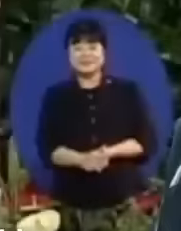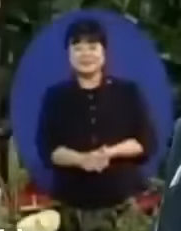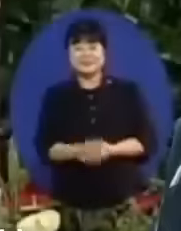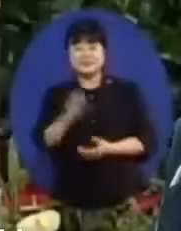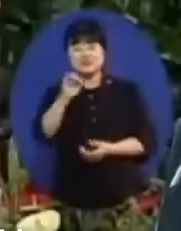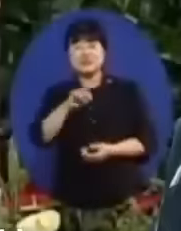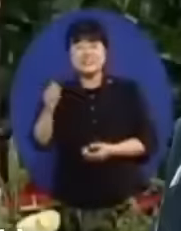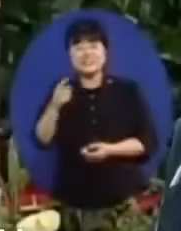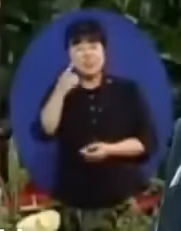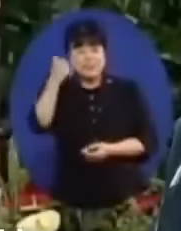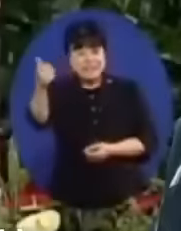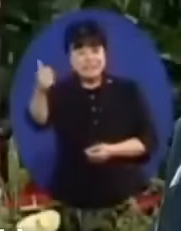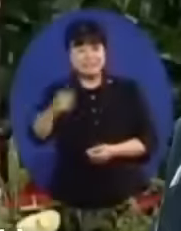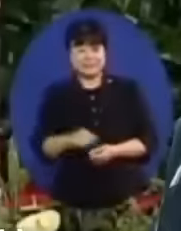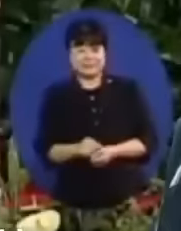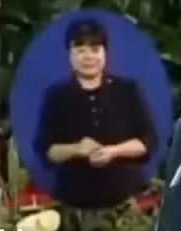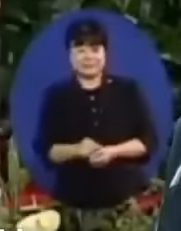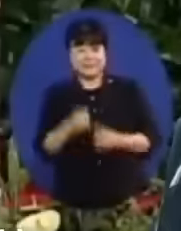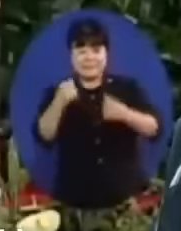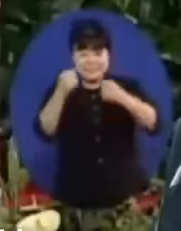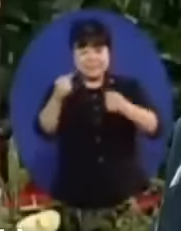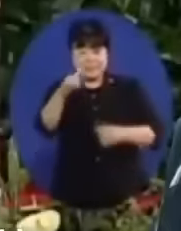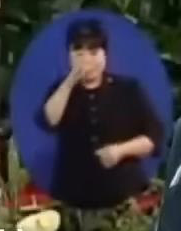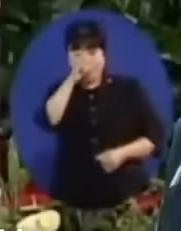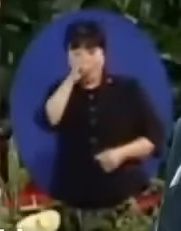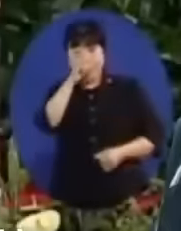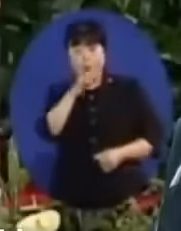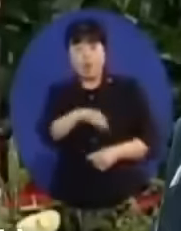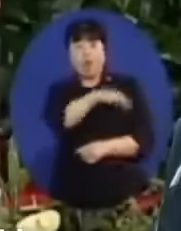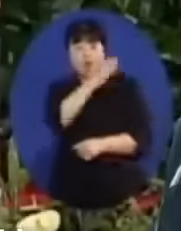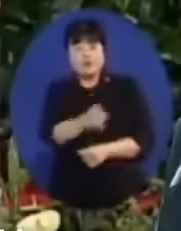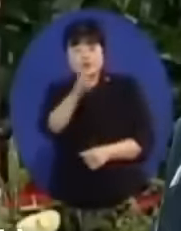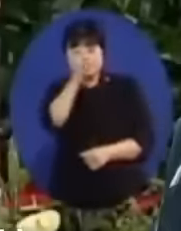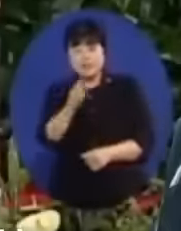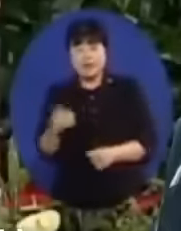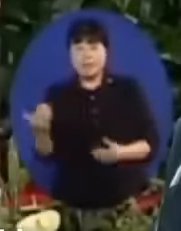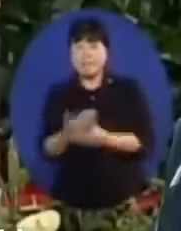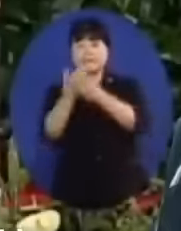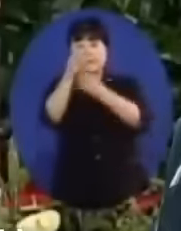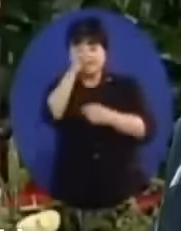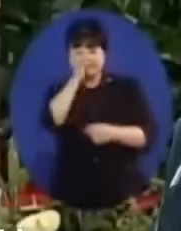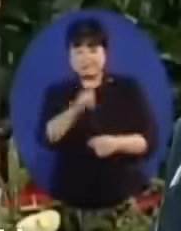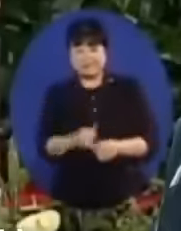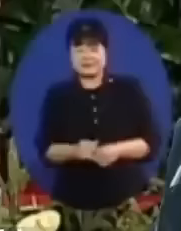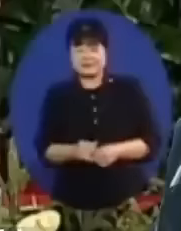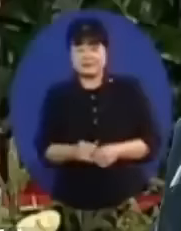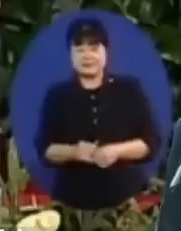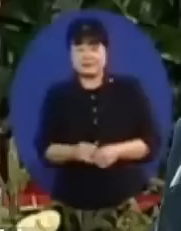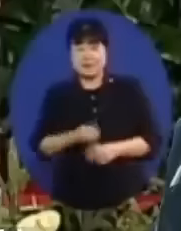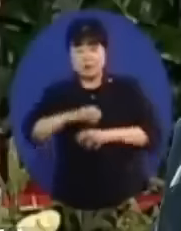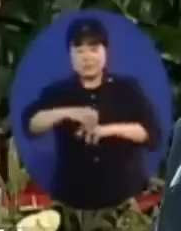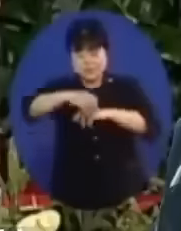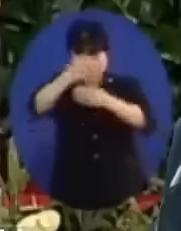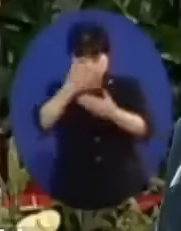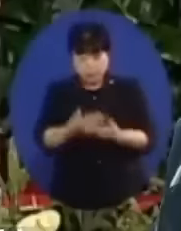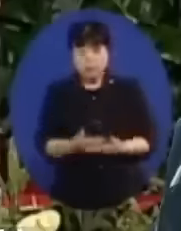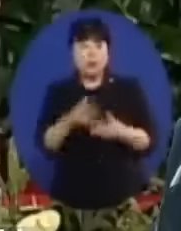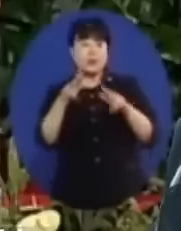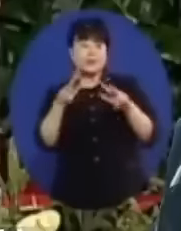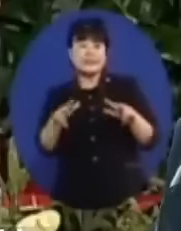무디 목사님의 사역은 힘이 있고 능력 있게 성장했습니다. 나에게 온 세상을 다 준다 할지라도